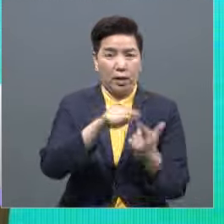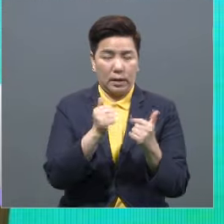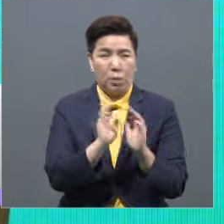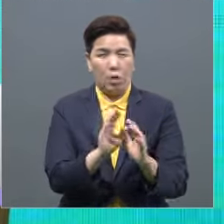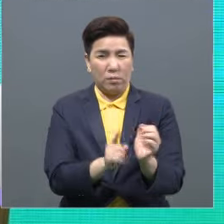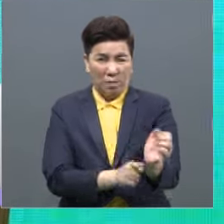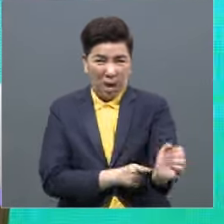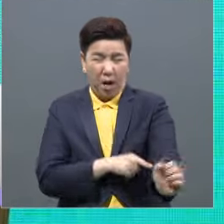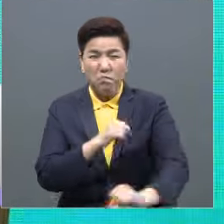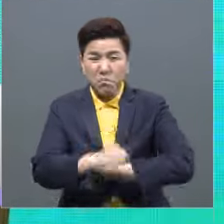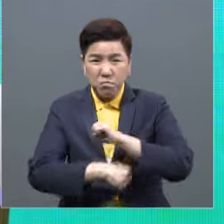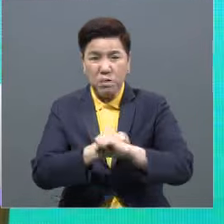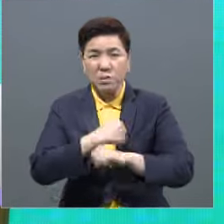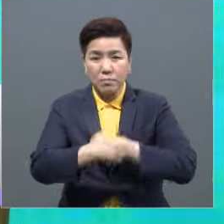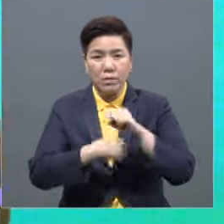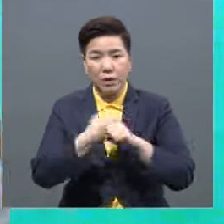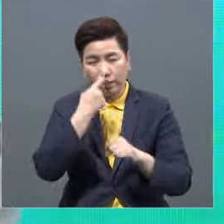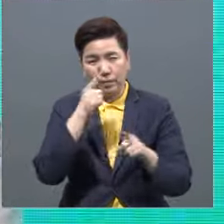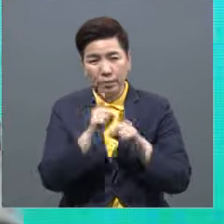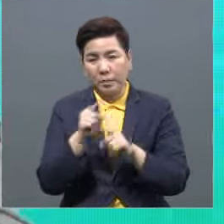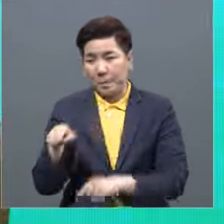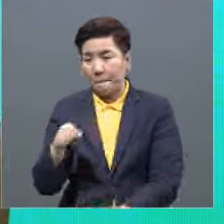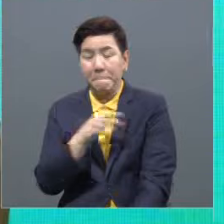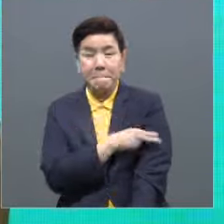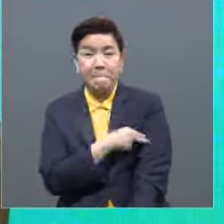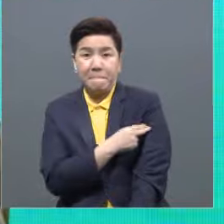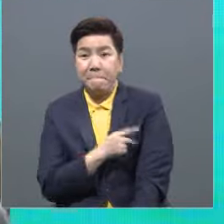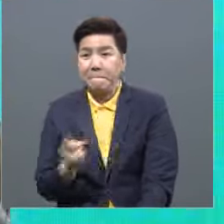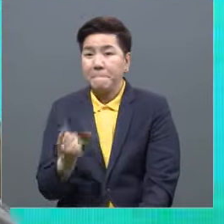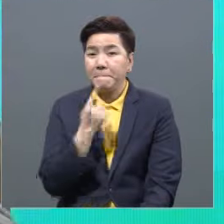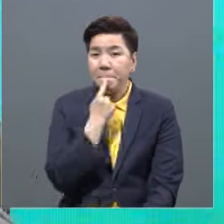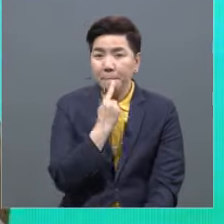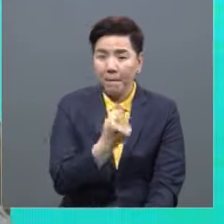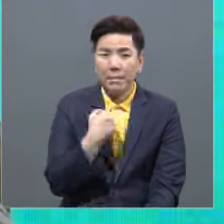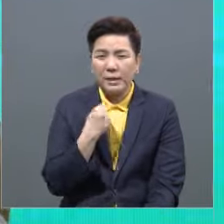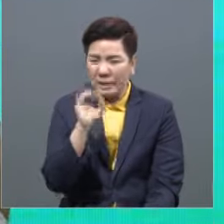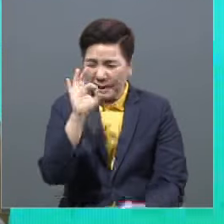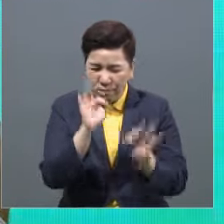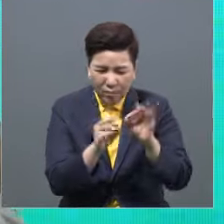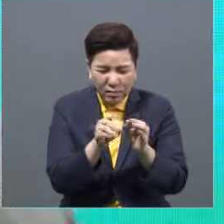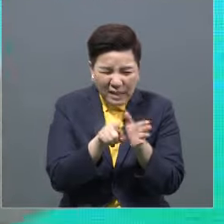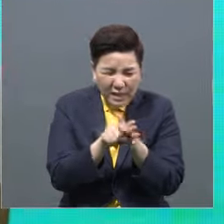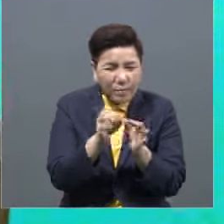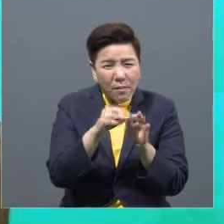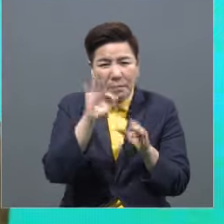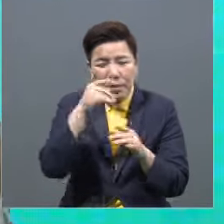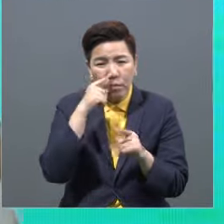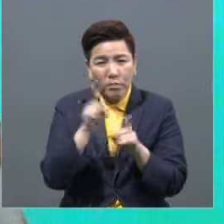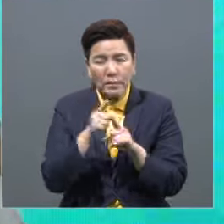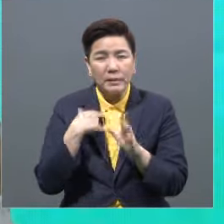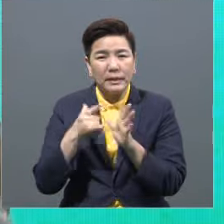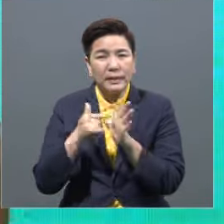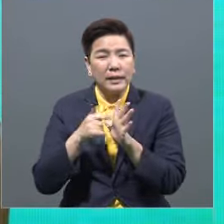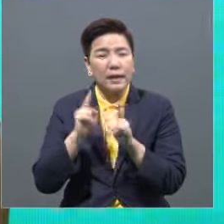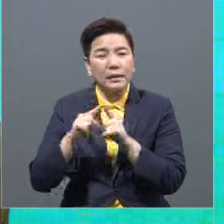าเป็นระยะเวลานานเพราะฉะนั้นเนี่ยก็อย่างที่ท่านหมอบอกนะครับว่าอาจจะมีเศษอะไรบ้างนะครับเพราะมีการลงยาฆ่